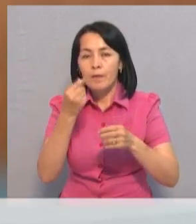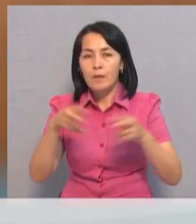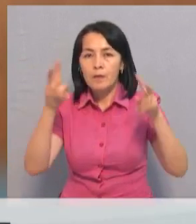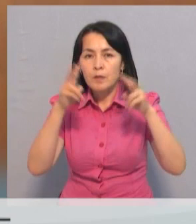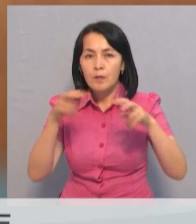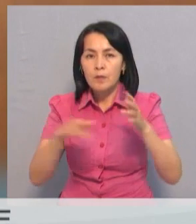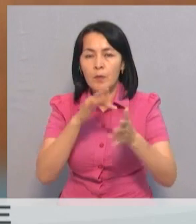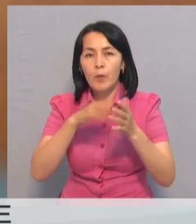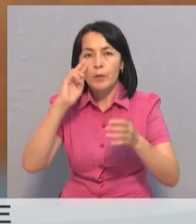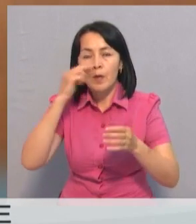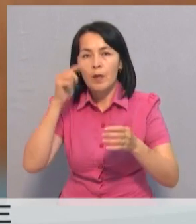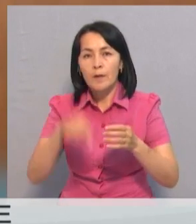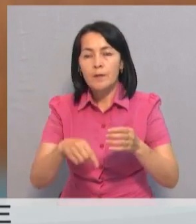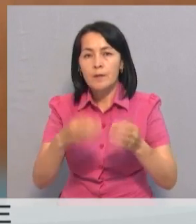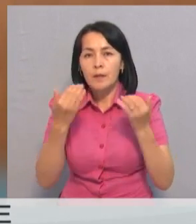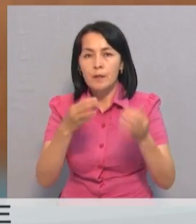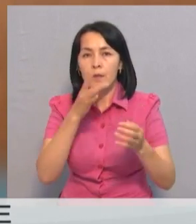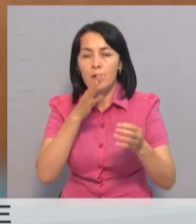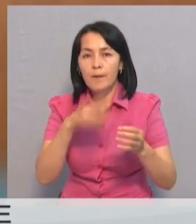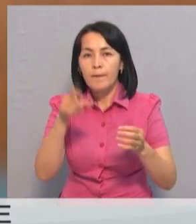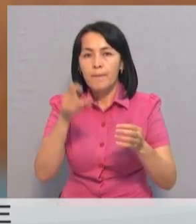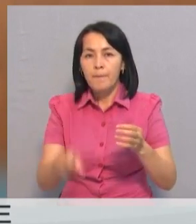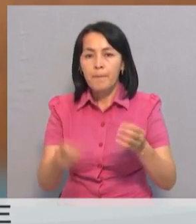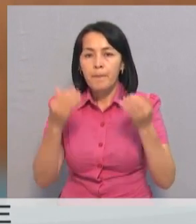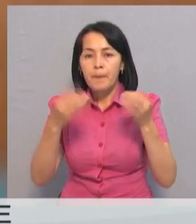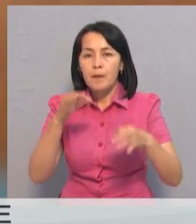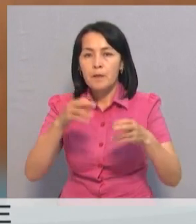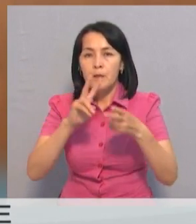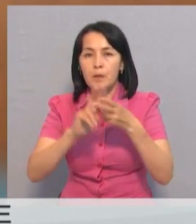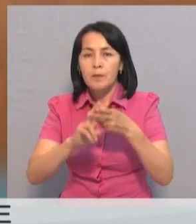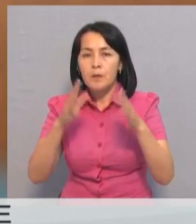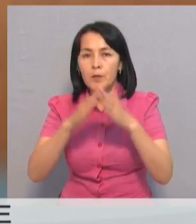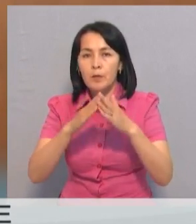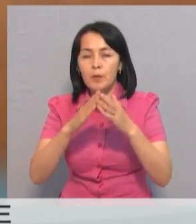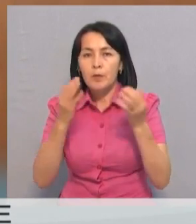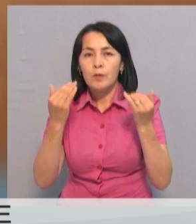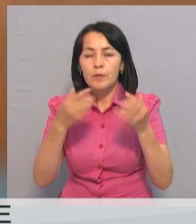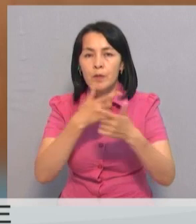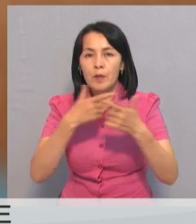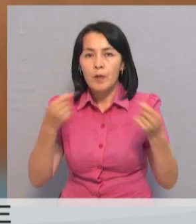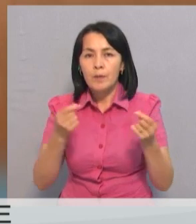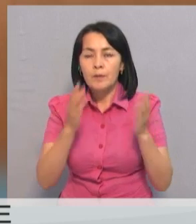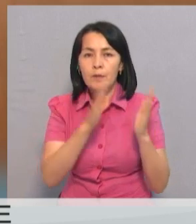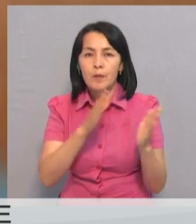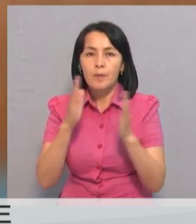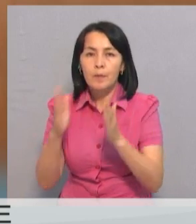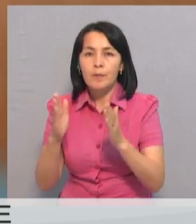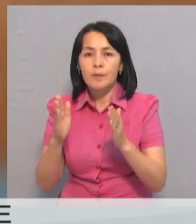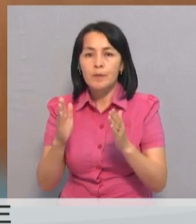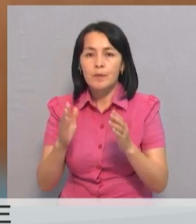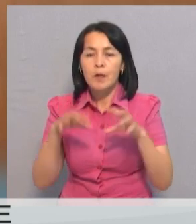мониторингу по городу Шымкент. В настоящее время подозреваемый в санкции суда взят под домашний арест. Иная информация в порядке статьи